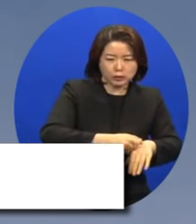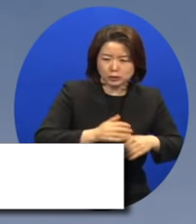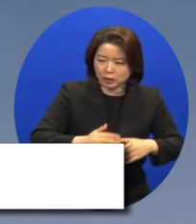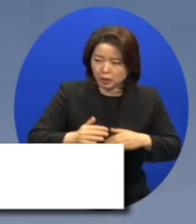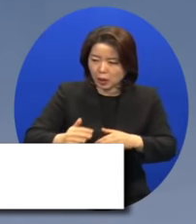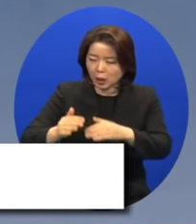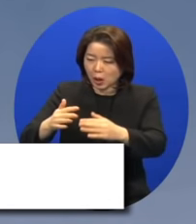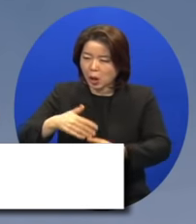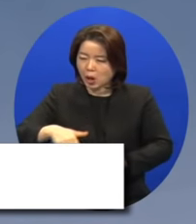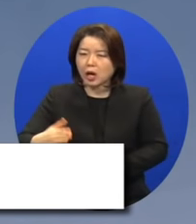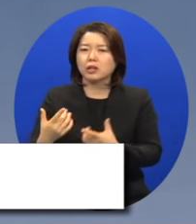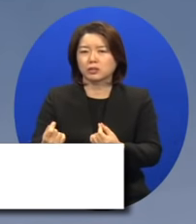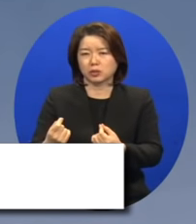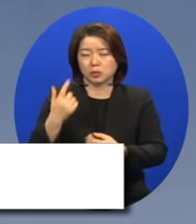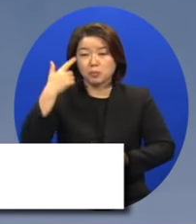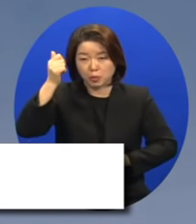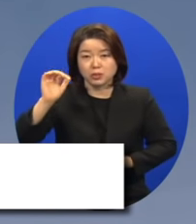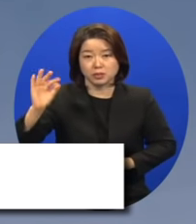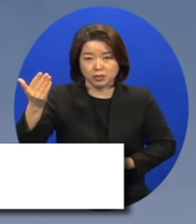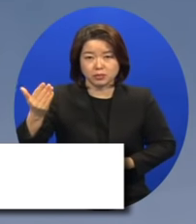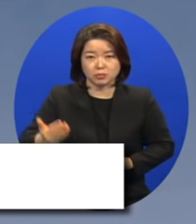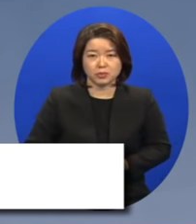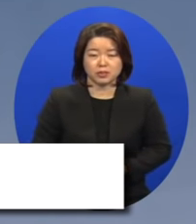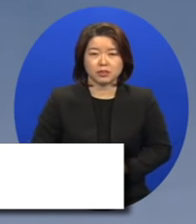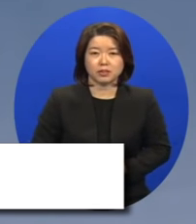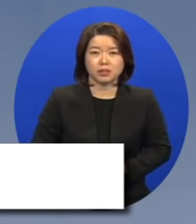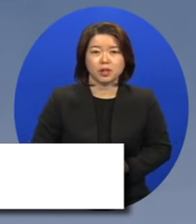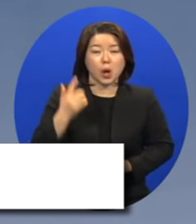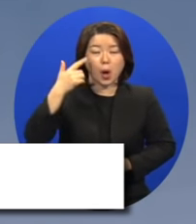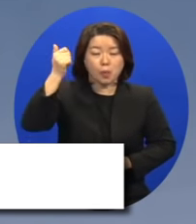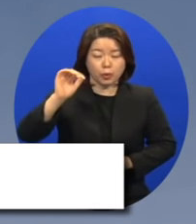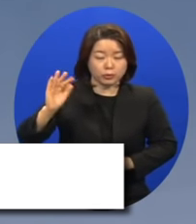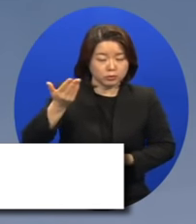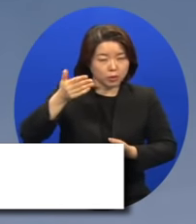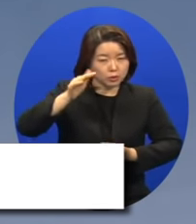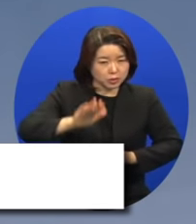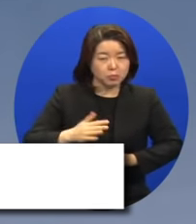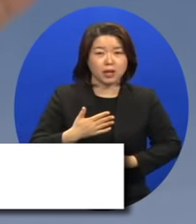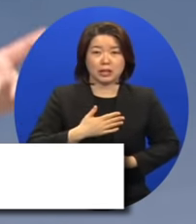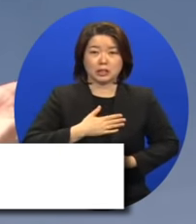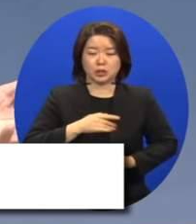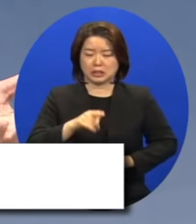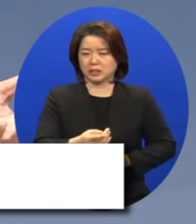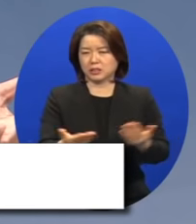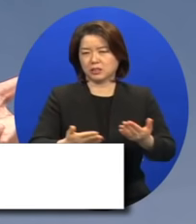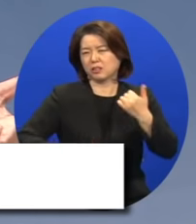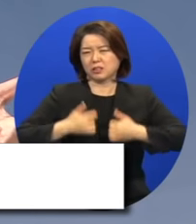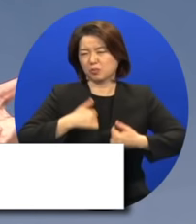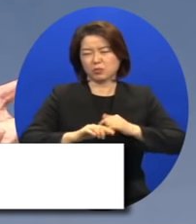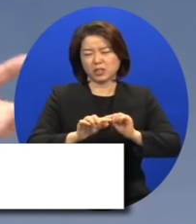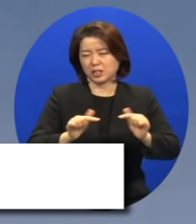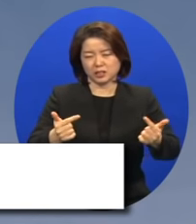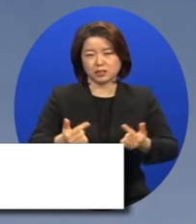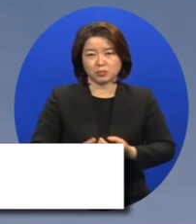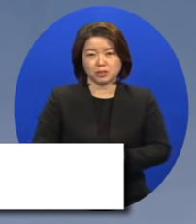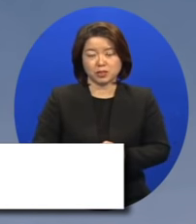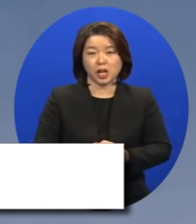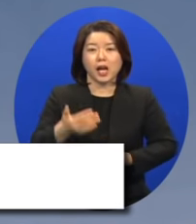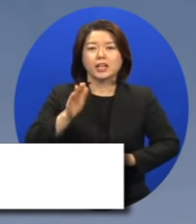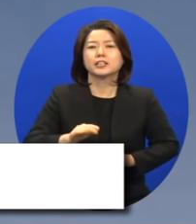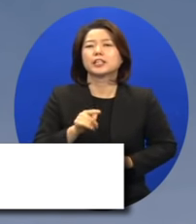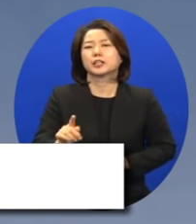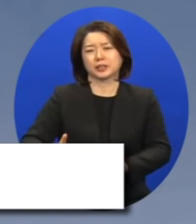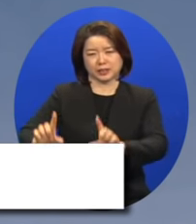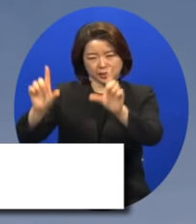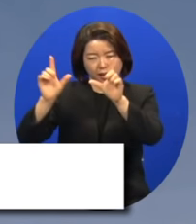마치 그길로강제로끌려간것같은느낌이들었습니다. 목사가되긴했지만,행복하지는않았어요 .하지만제가주님